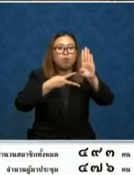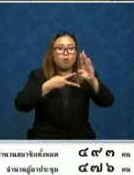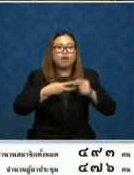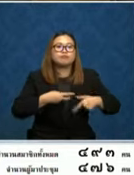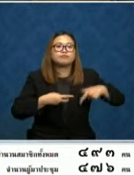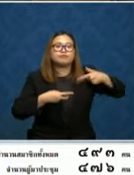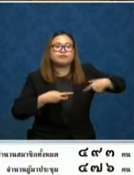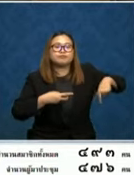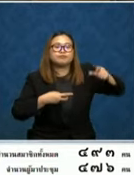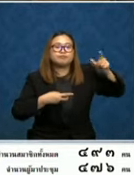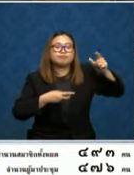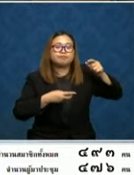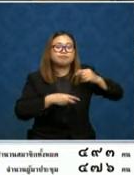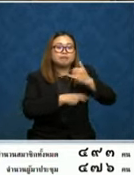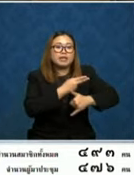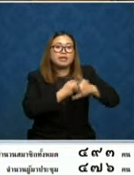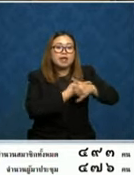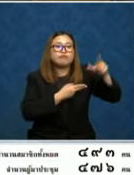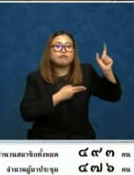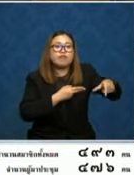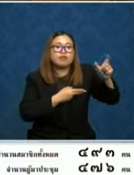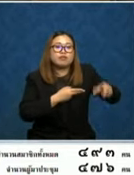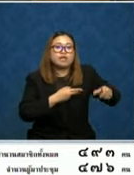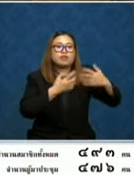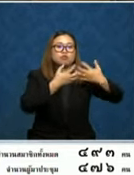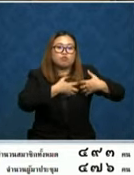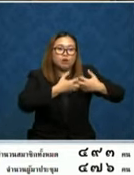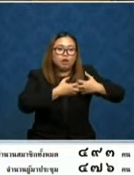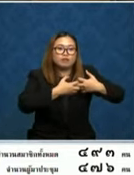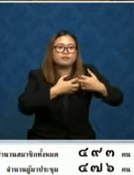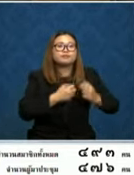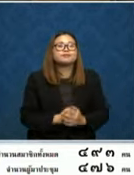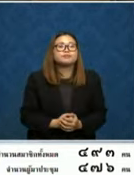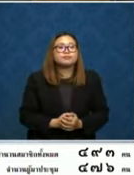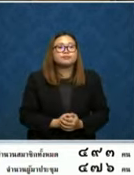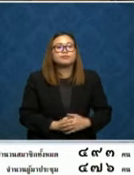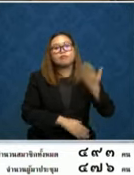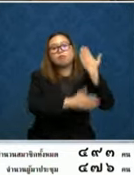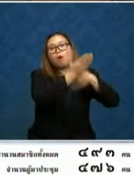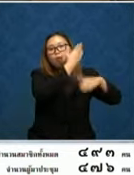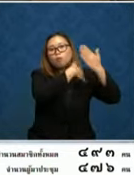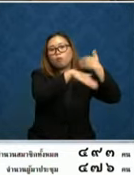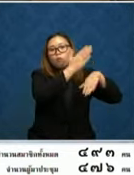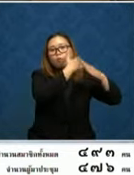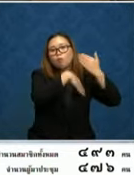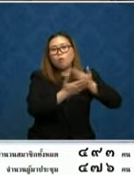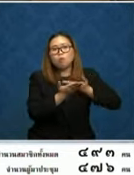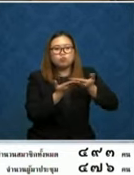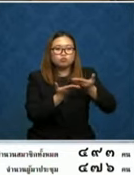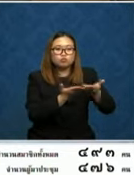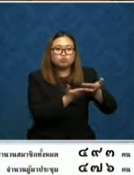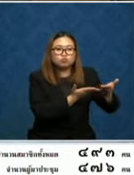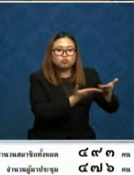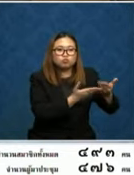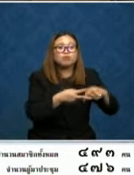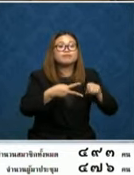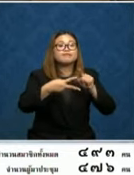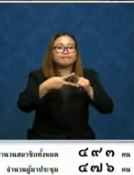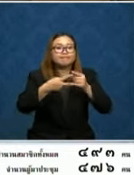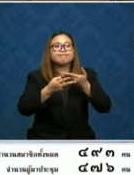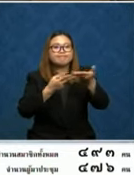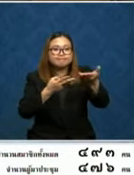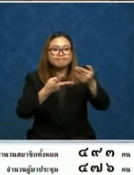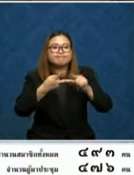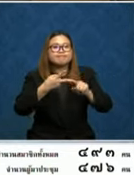ประธานครับดังนั้นเนี่ยเราซื้อเครื่องบินในอดีตที่ผ่านมาเราก็ซื้อเป็นทั้ง2ชนิดเ